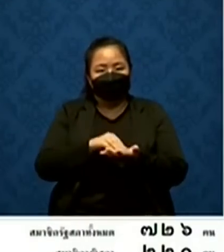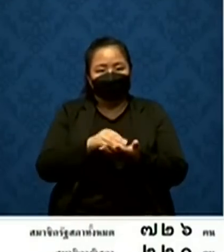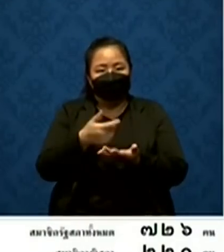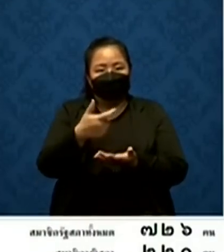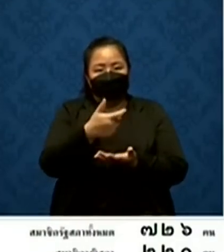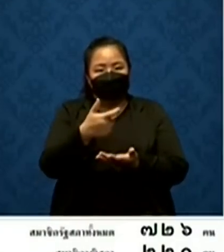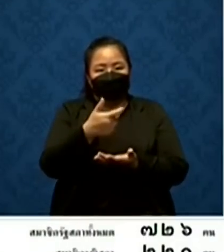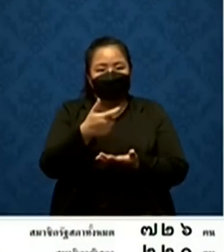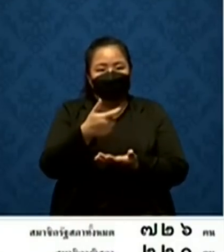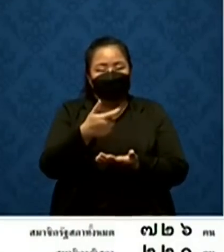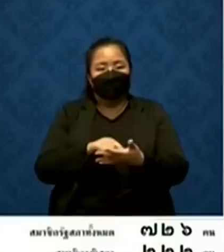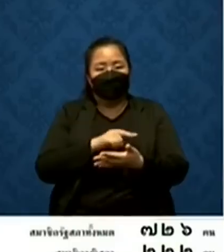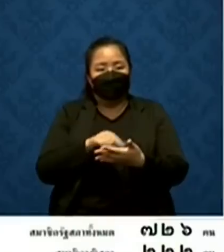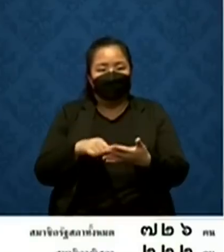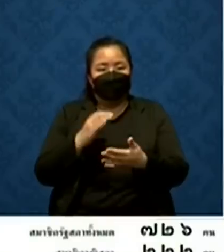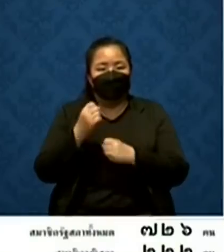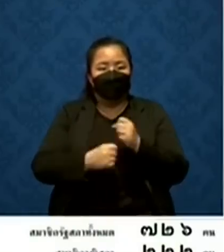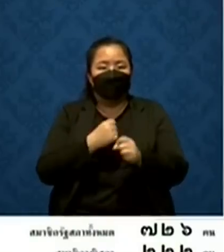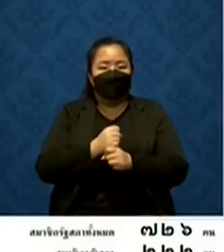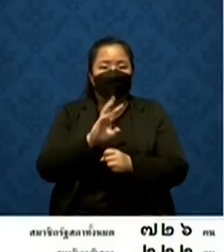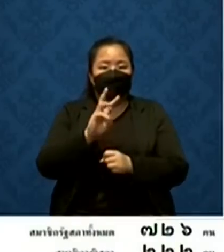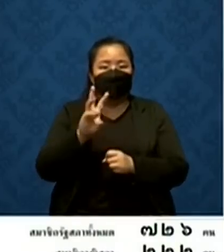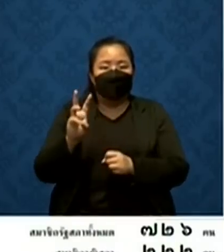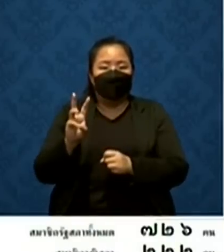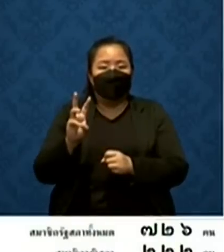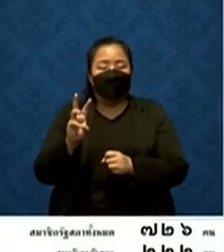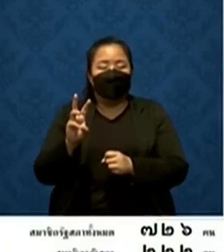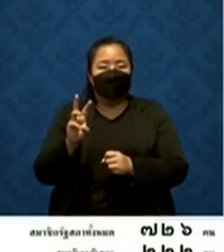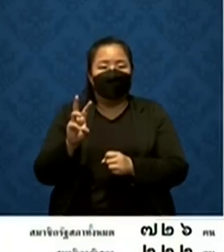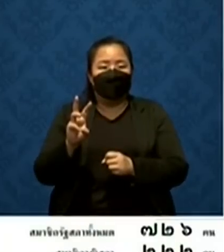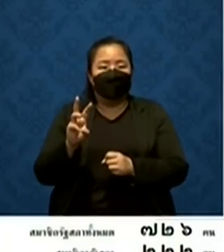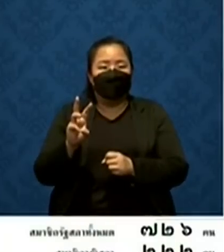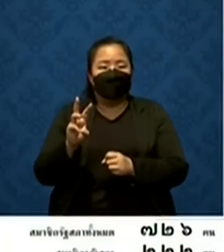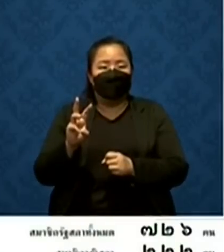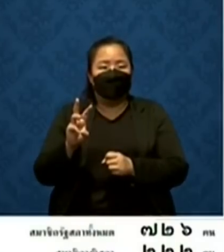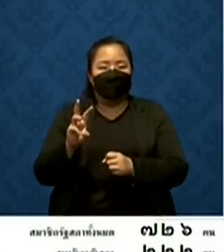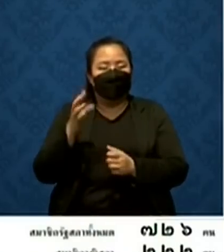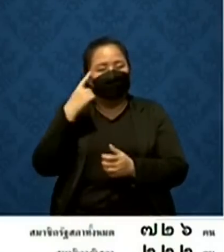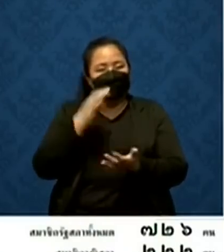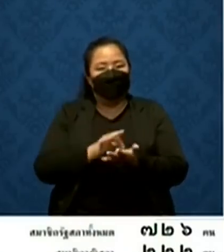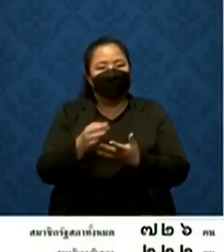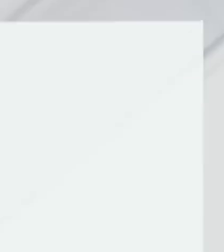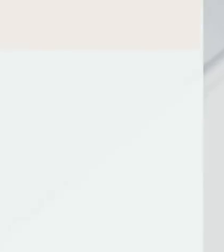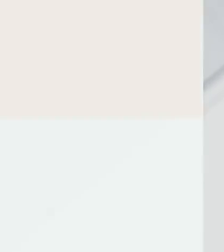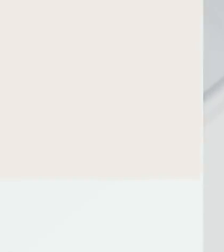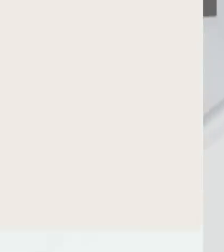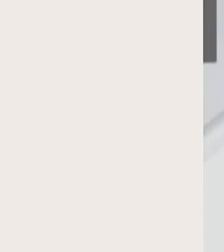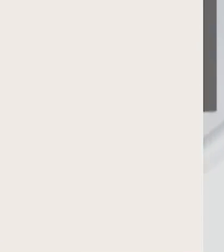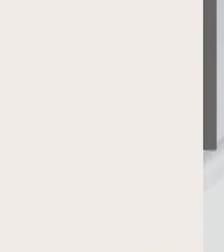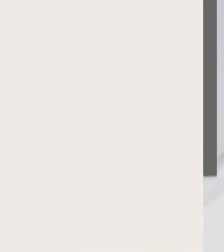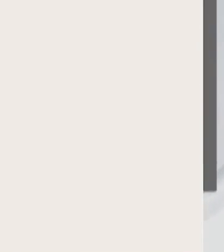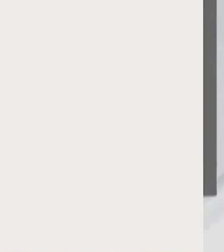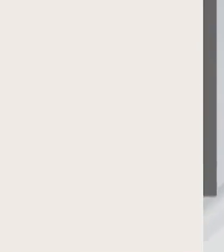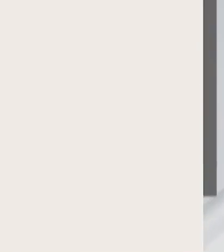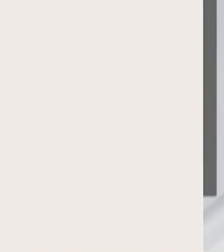างนะฮะมีกลุ่มที่เห็นด้วยกับการหารด้วย100อย่างเช่นคุณสาธิตปิตุเตชะประธานกรรมาธิการนะครับคุณจุรินทร์ลักษณะวิ